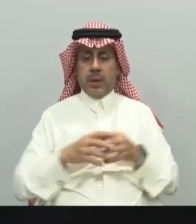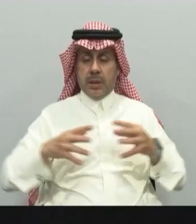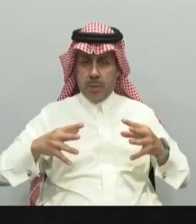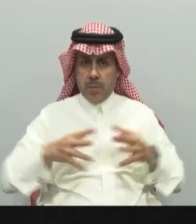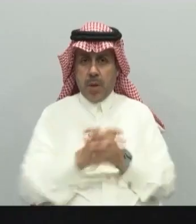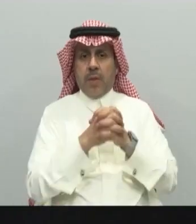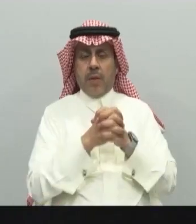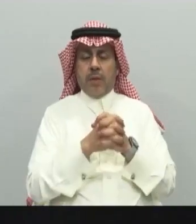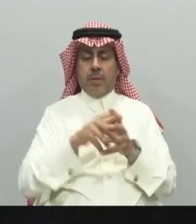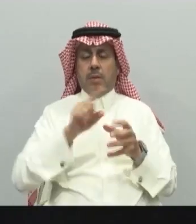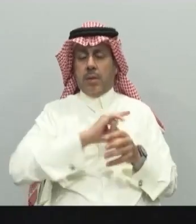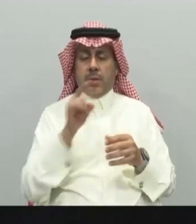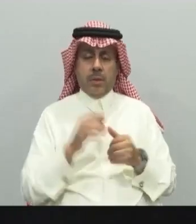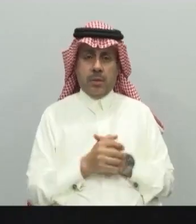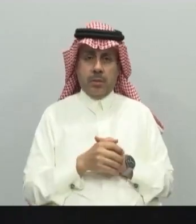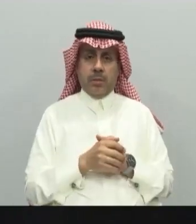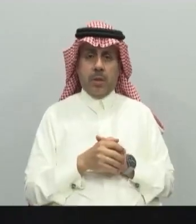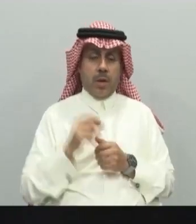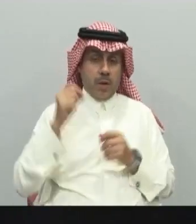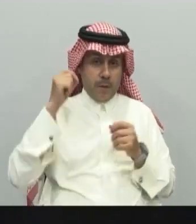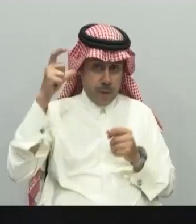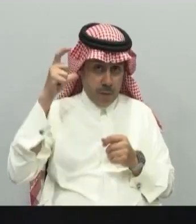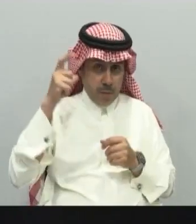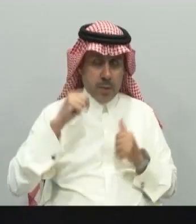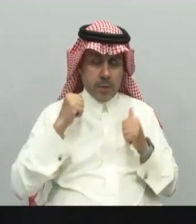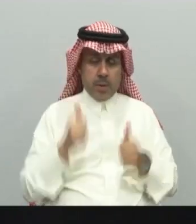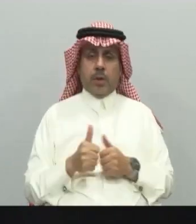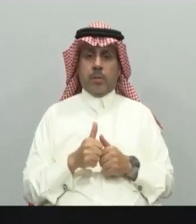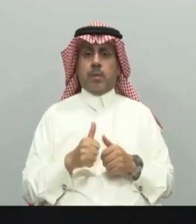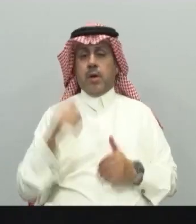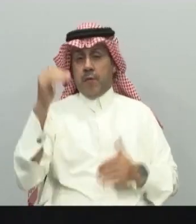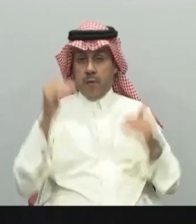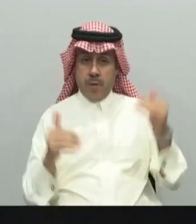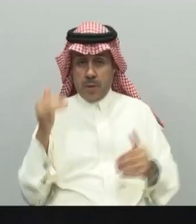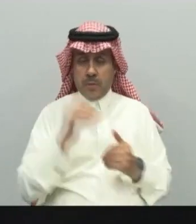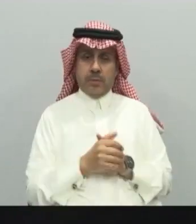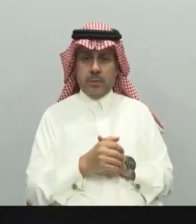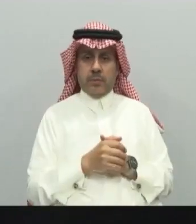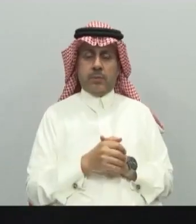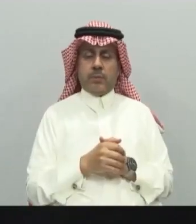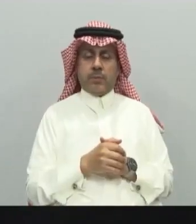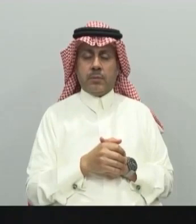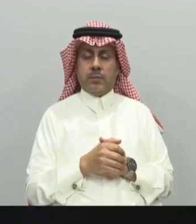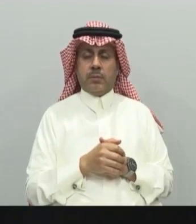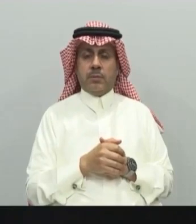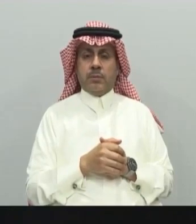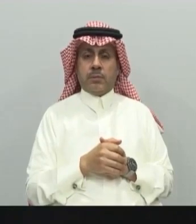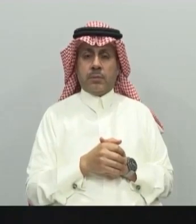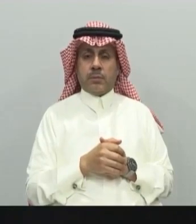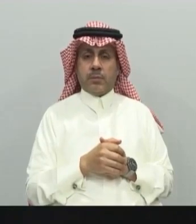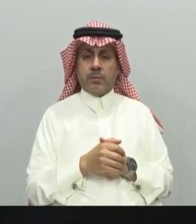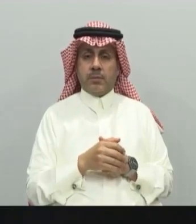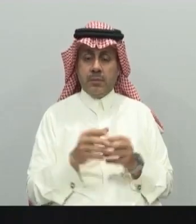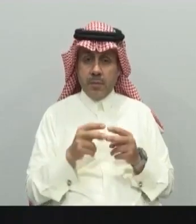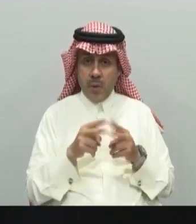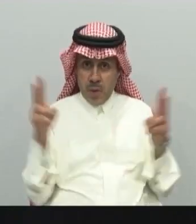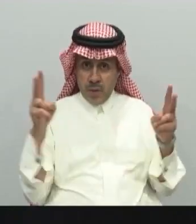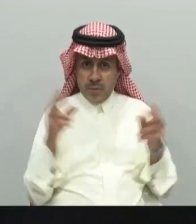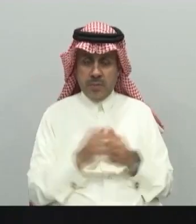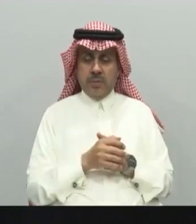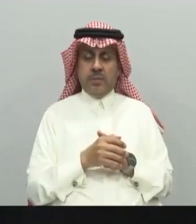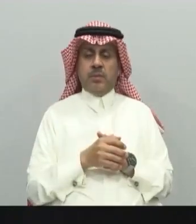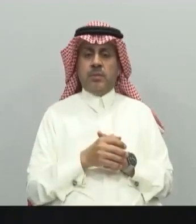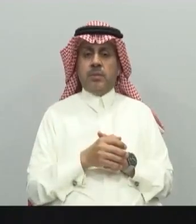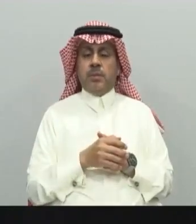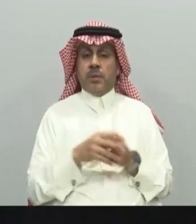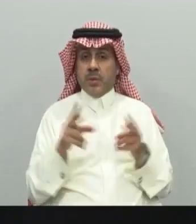ببعض فاذا ادرك الطالب والطالبه الفروقات اصبح عنده ملكه يستطيع بها التمييز في الاحكام